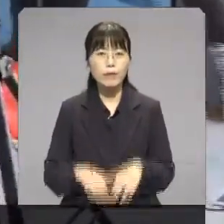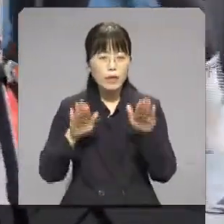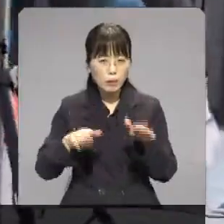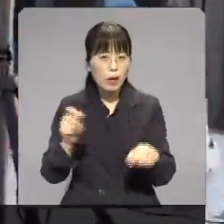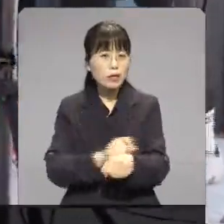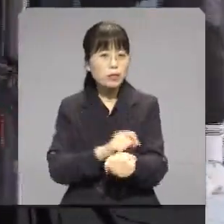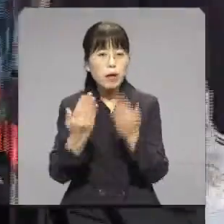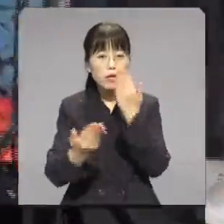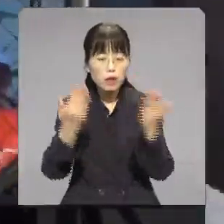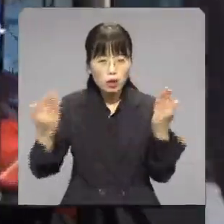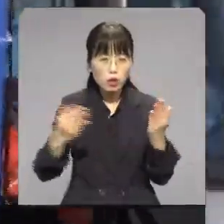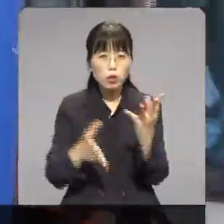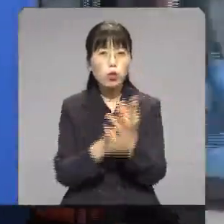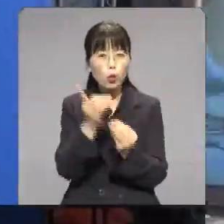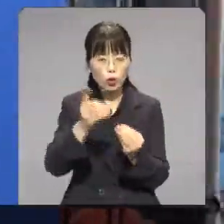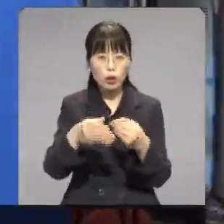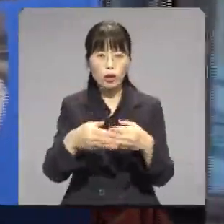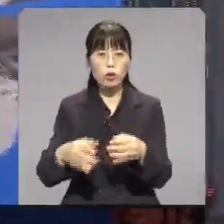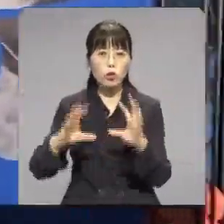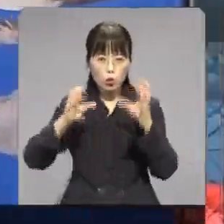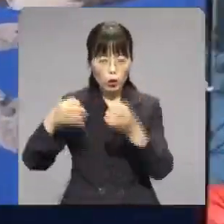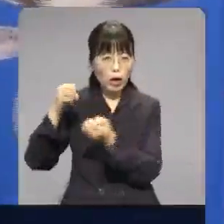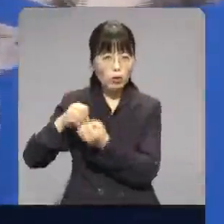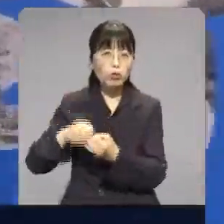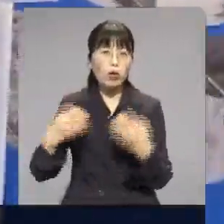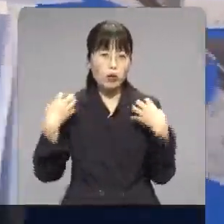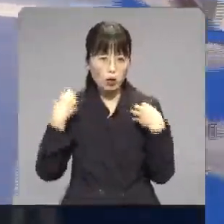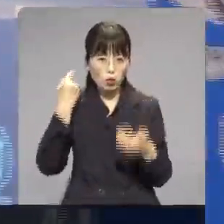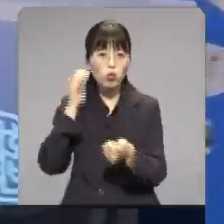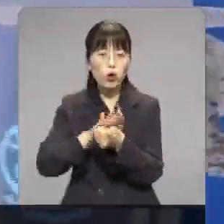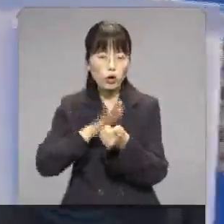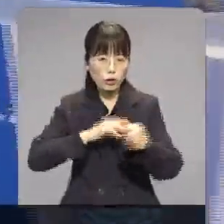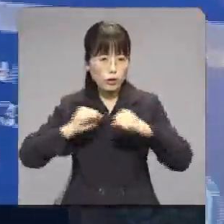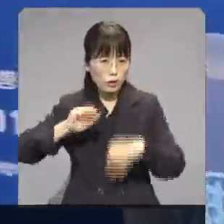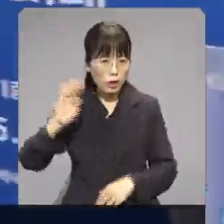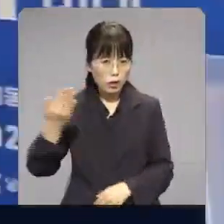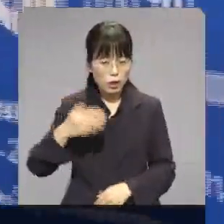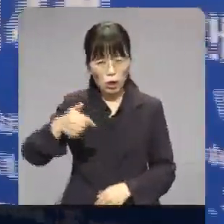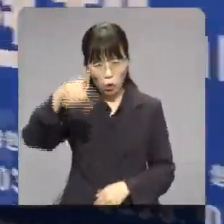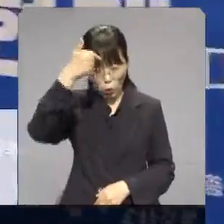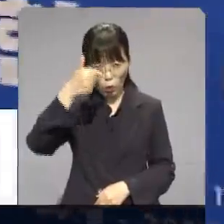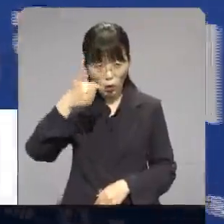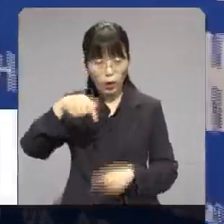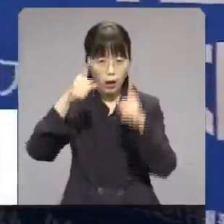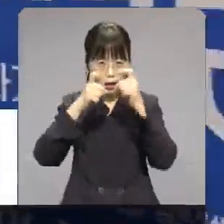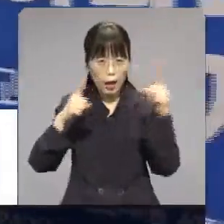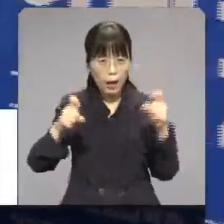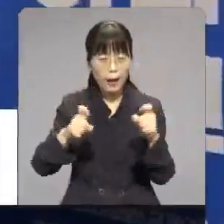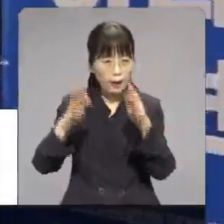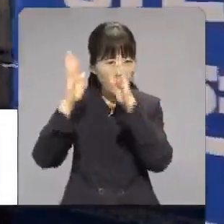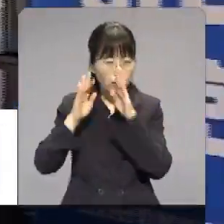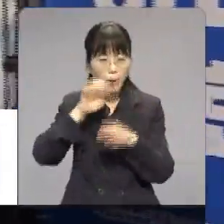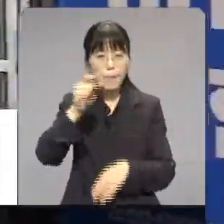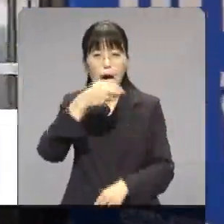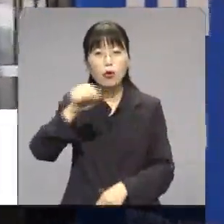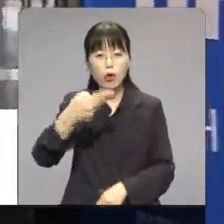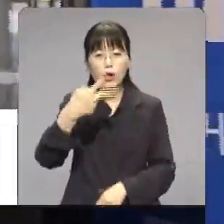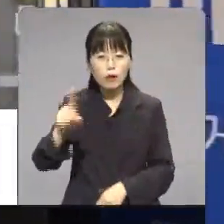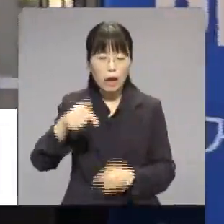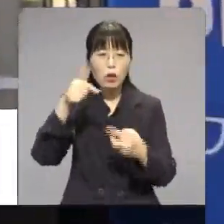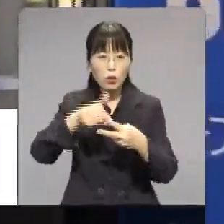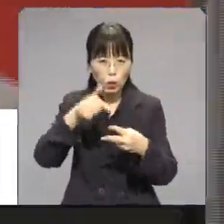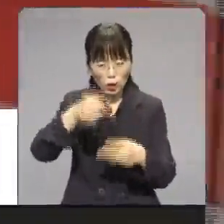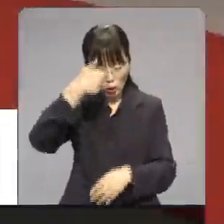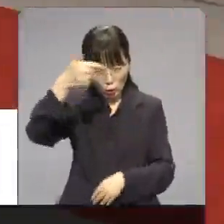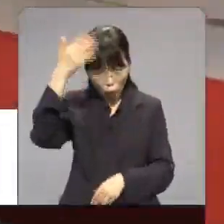이번 특별 전시는 통일부와 국가유산청의 후원으로 진행되며 고려의 궁성 개성 만월대와 교동이 겪은